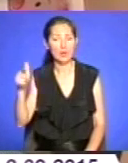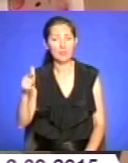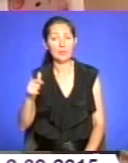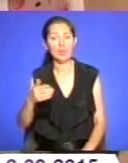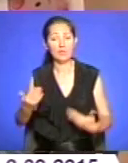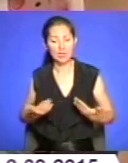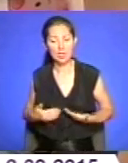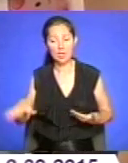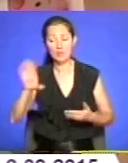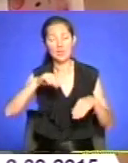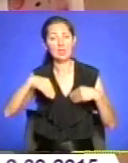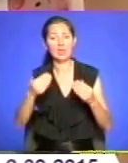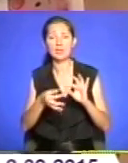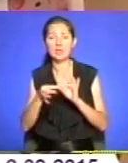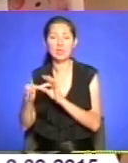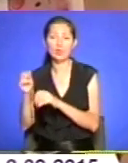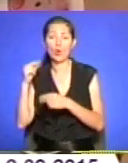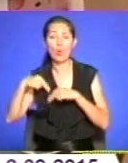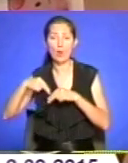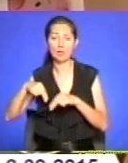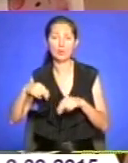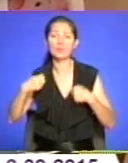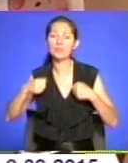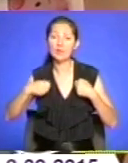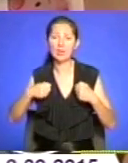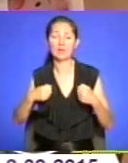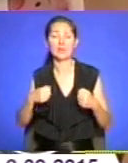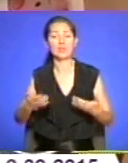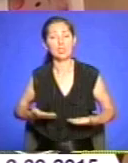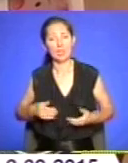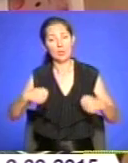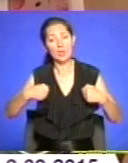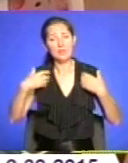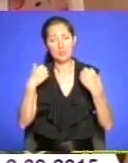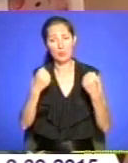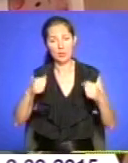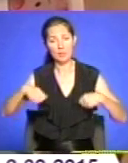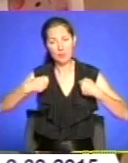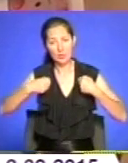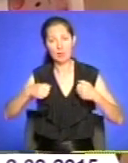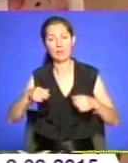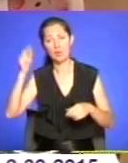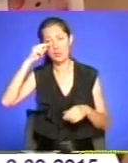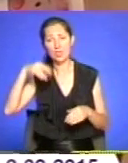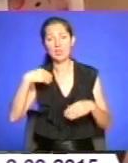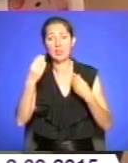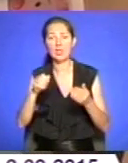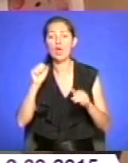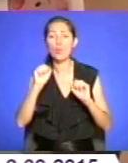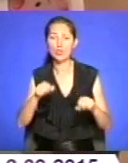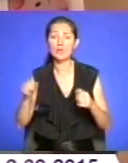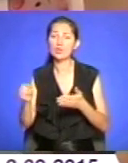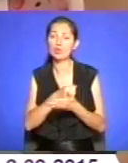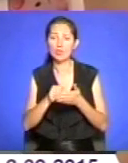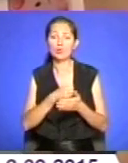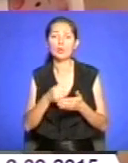працею. Їх наполегливість в спорті, наполегливість у навчанні дає їм можливість досягнути з вашою